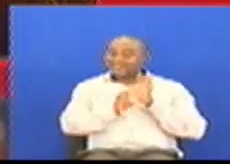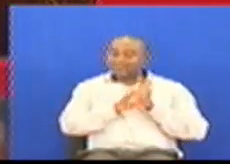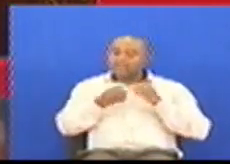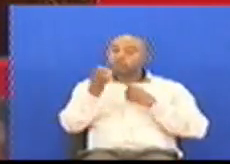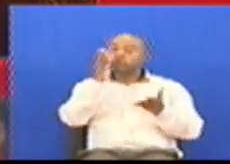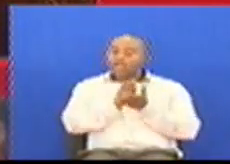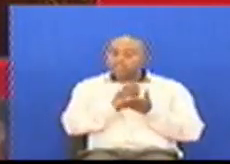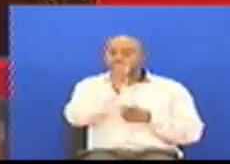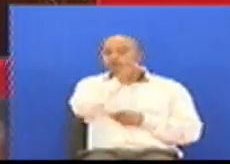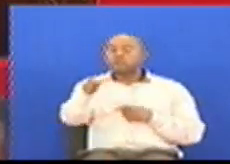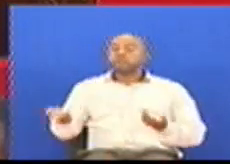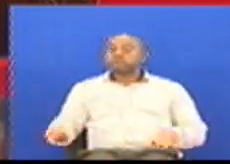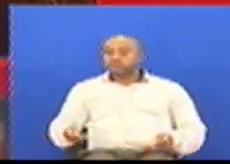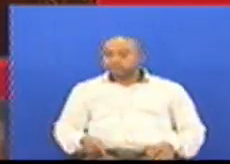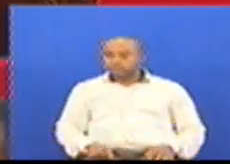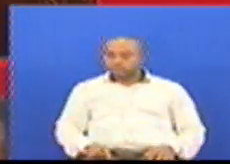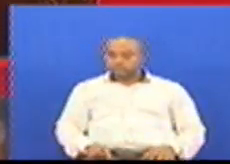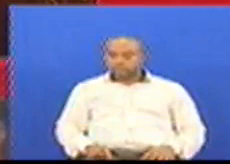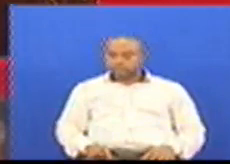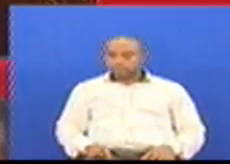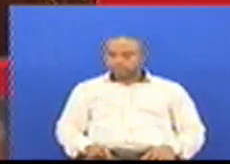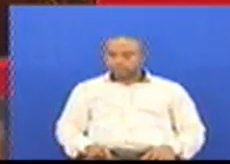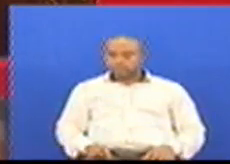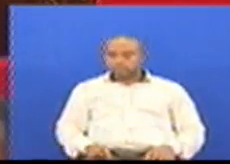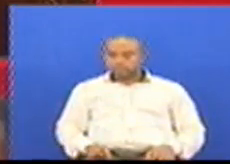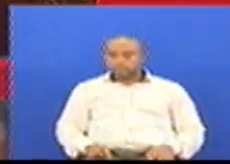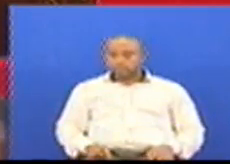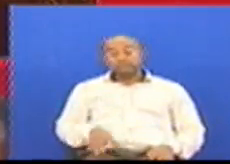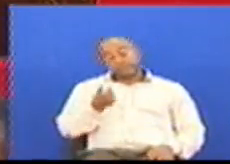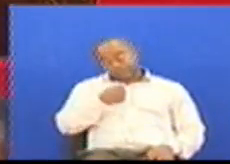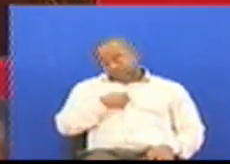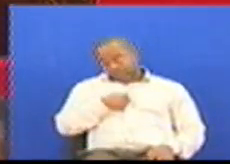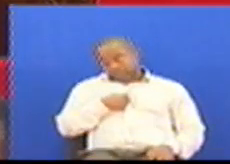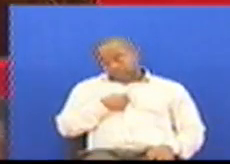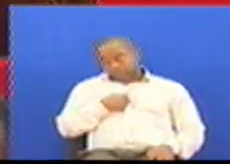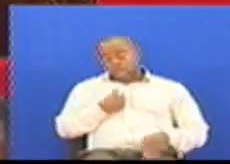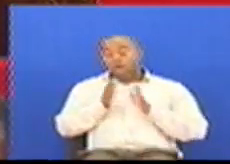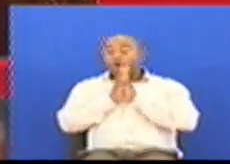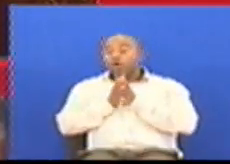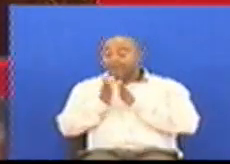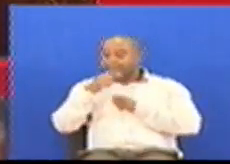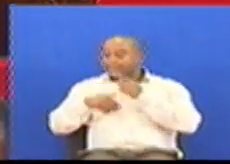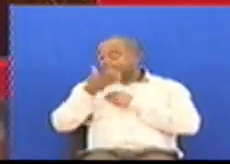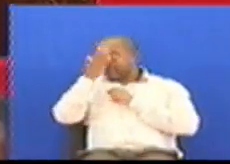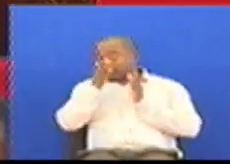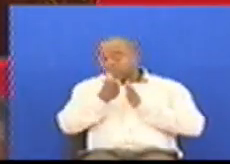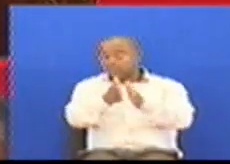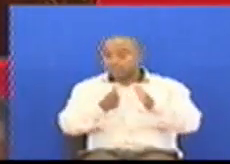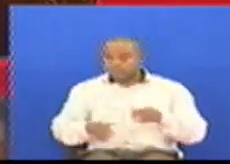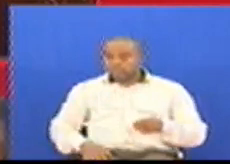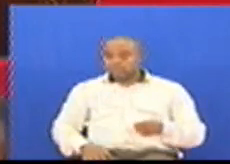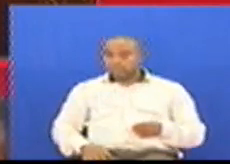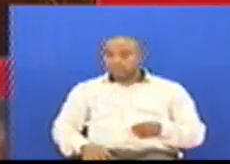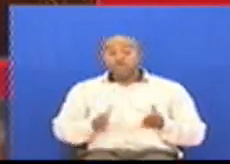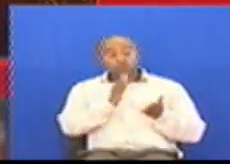ambao tunawatumikia. Baada ya kusema hayo, Mheshimiwa, mimi niombe tu kwamba kwenye serikali za mitaa ni kweli kuna vituo